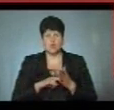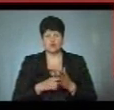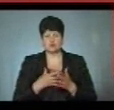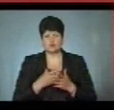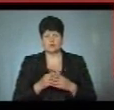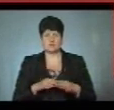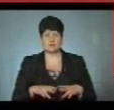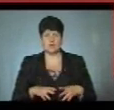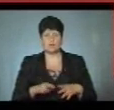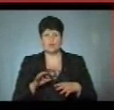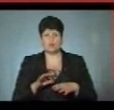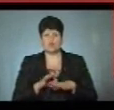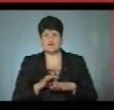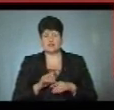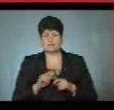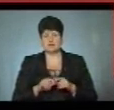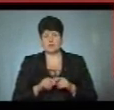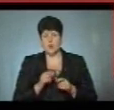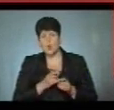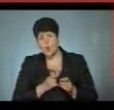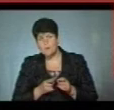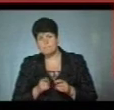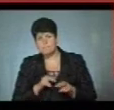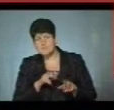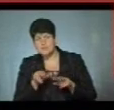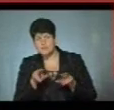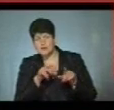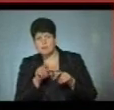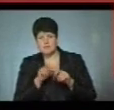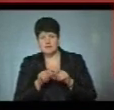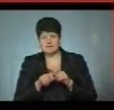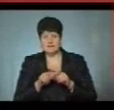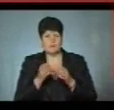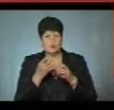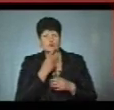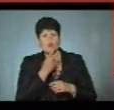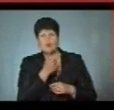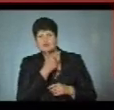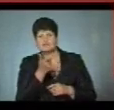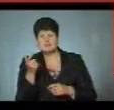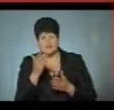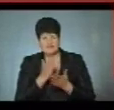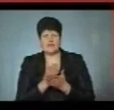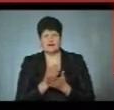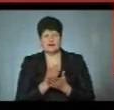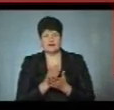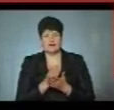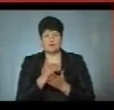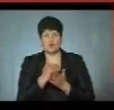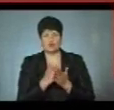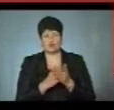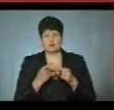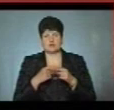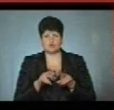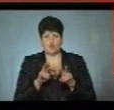своїм інспекторам при проведенні перевірки, перевірити стан. Просто не подивитися, що є акт і протокол технічного